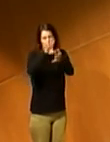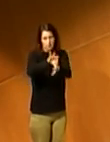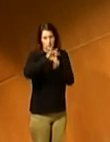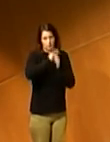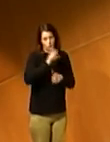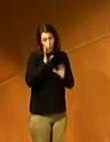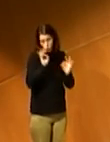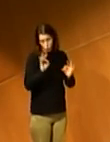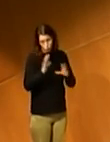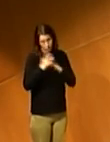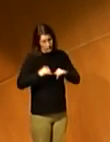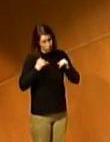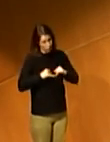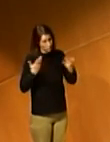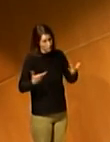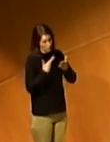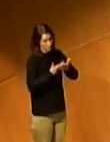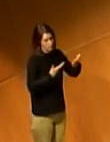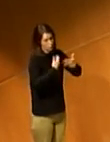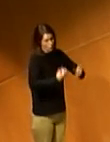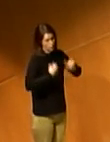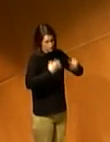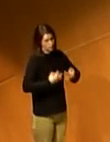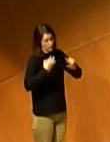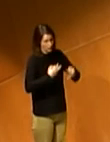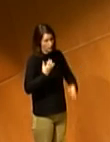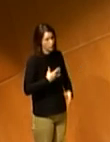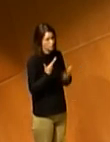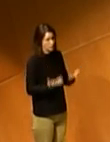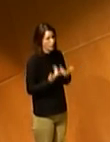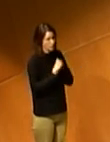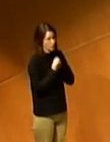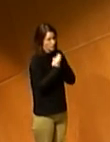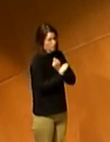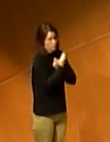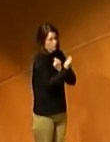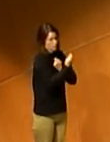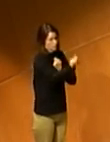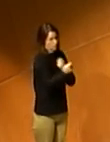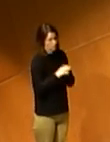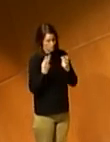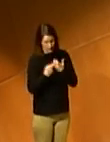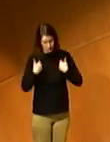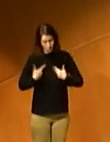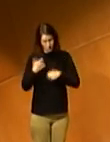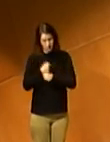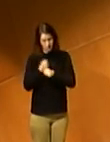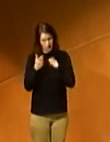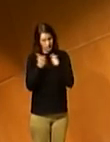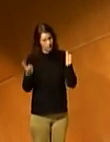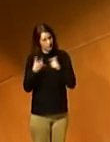en plus en milieu ordinaire. Et moi, en tant qu'intervenante dans un IME, nous recevons de plus en plus tard les